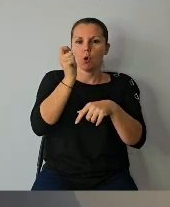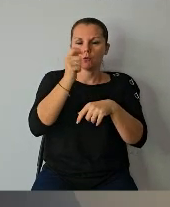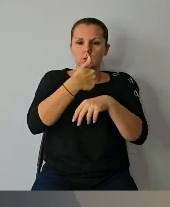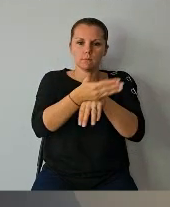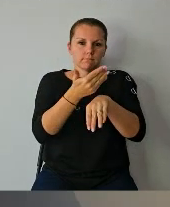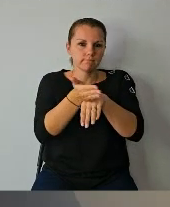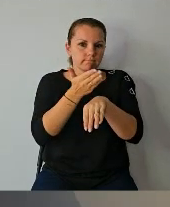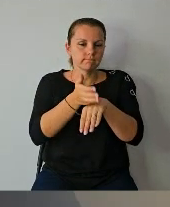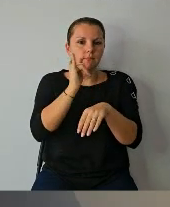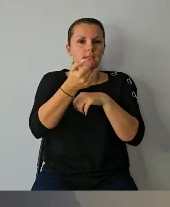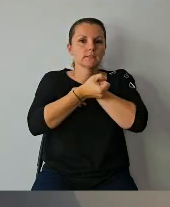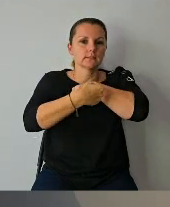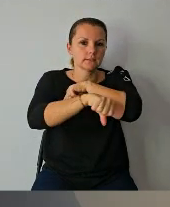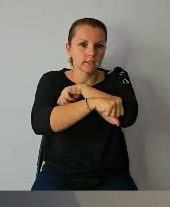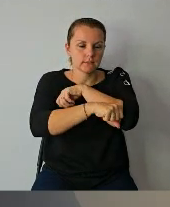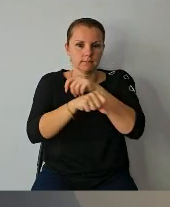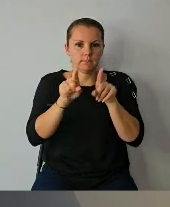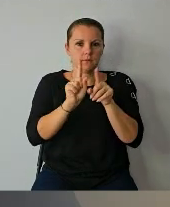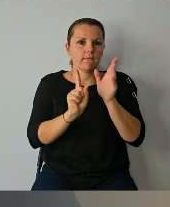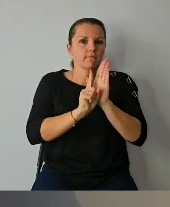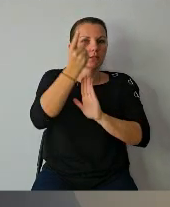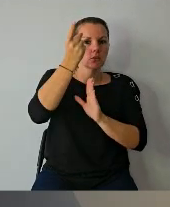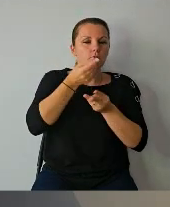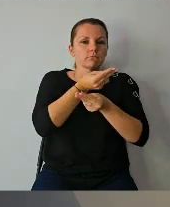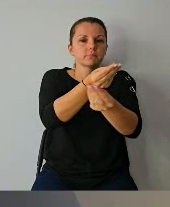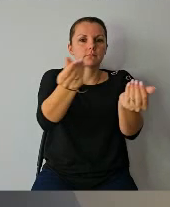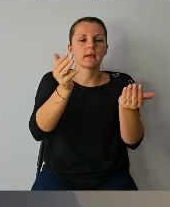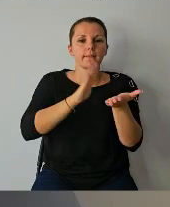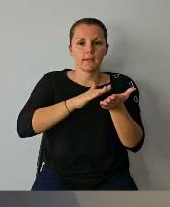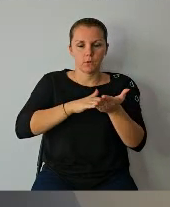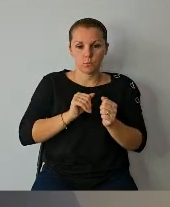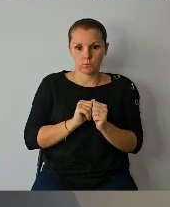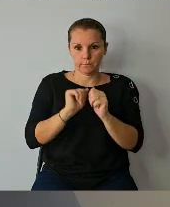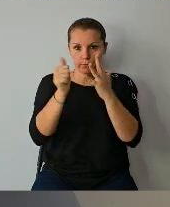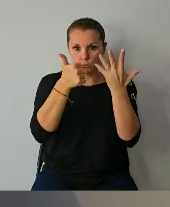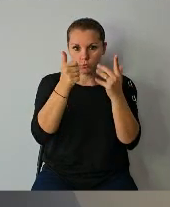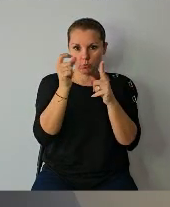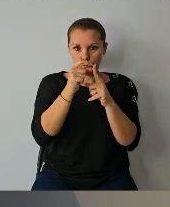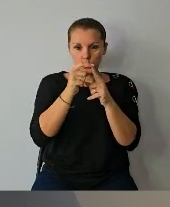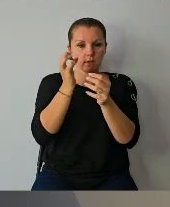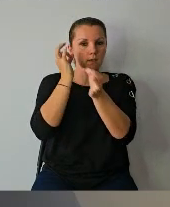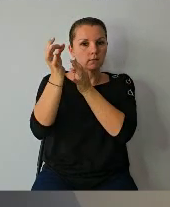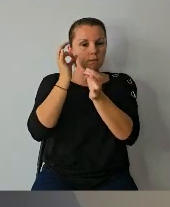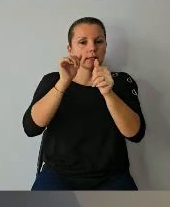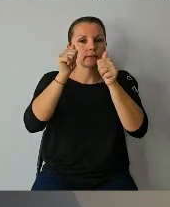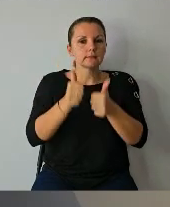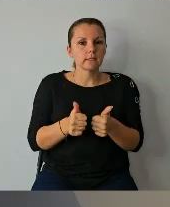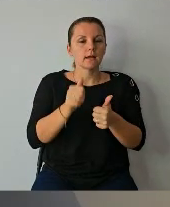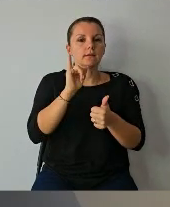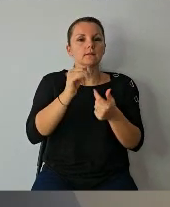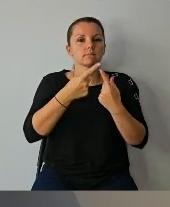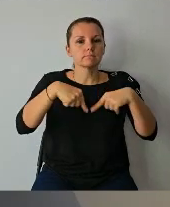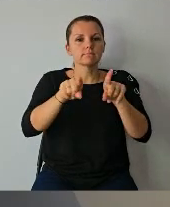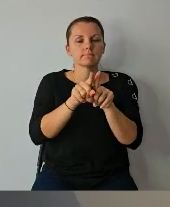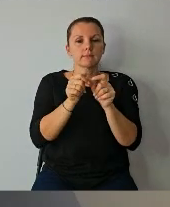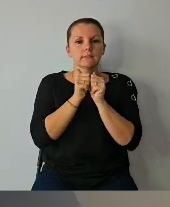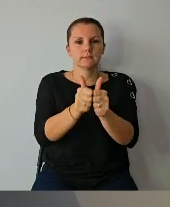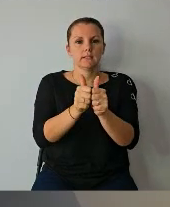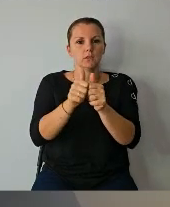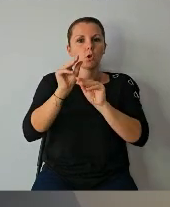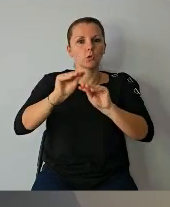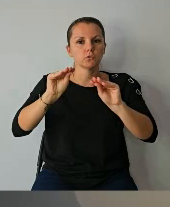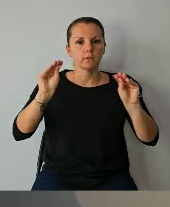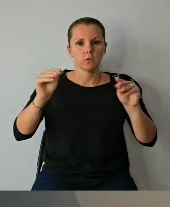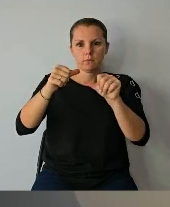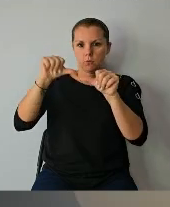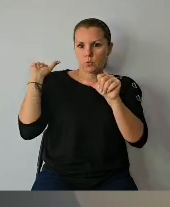także wysokość i warunki wypłacania nagród. Punkt szósty. Informacja o stanie i realizacji zadań oświatowych za poprzedni